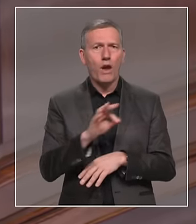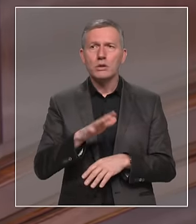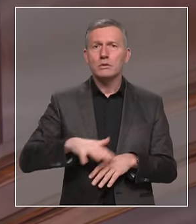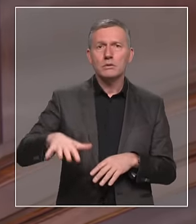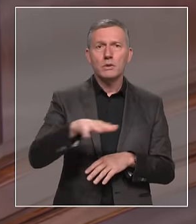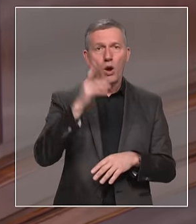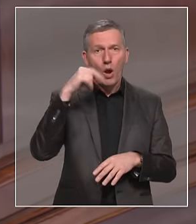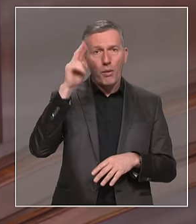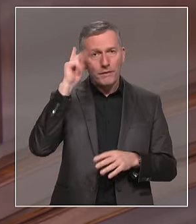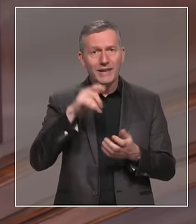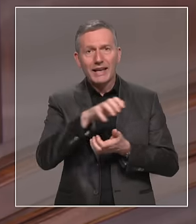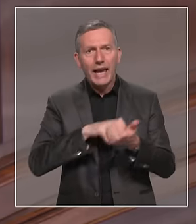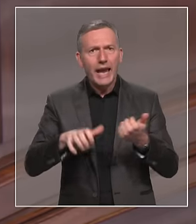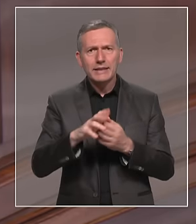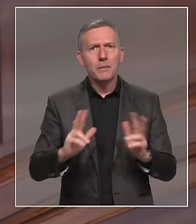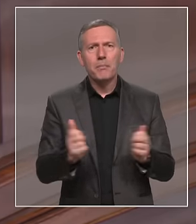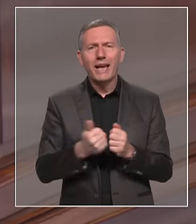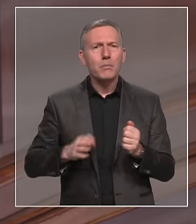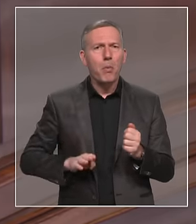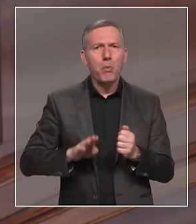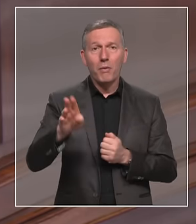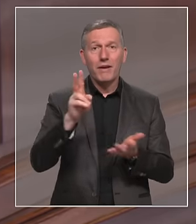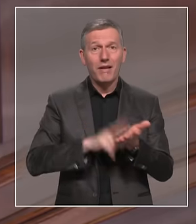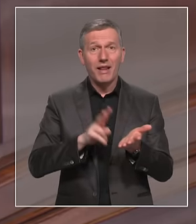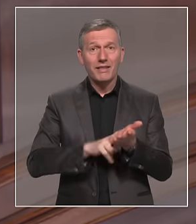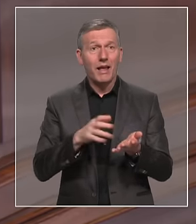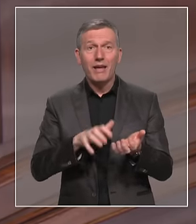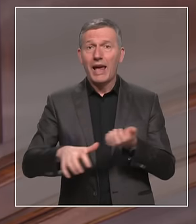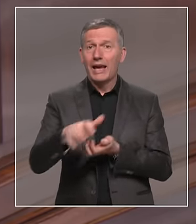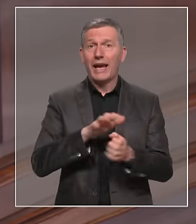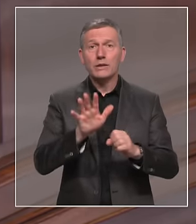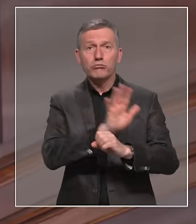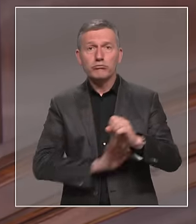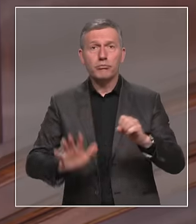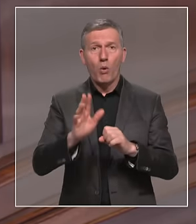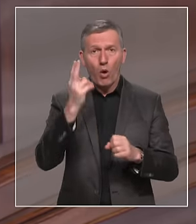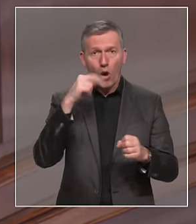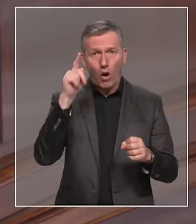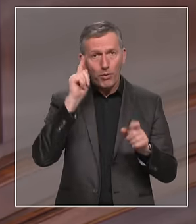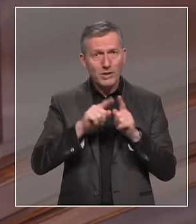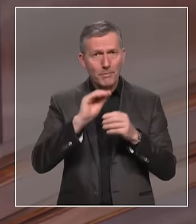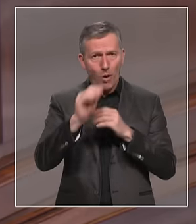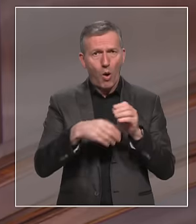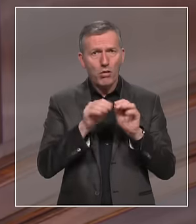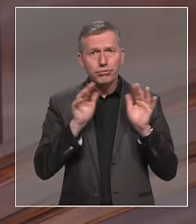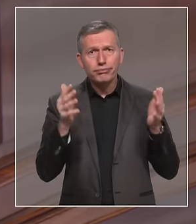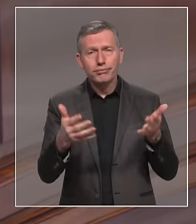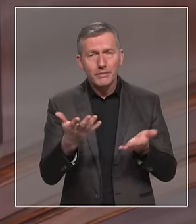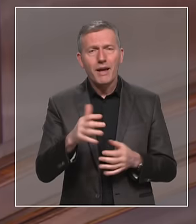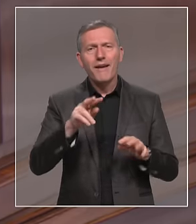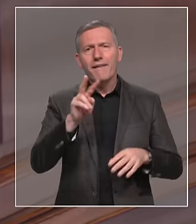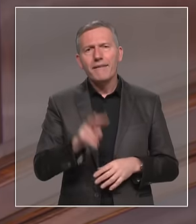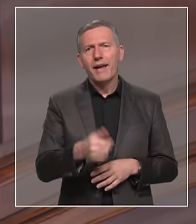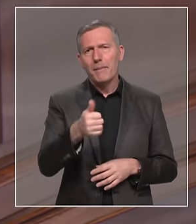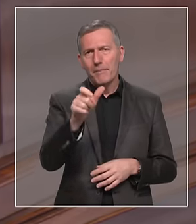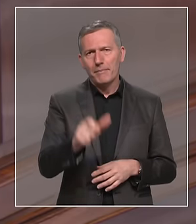européens, connaît une crise de l'inflation. C'est une réalité, c'est une crise qui frappe l'Europe entière et même le monde entier. Mais j'aurais aimé, monsieur le député, même